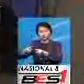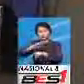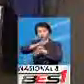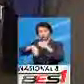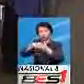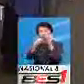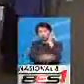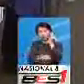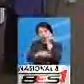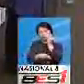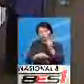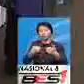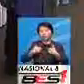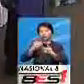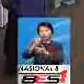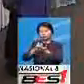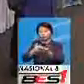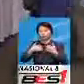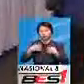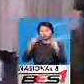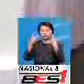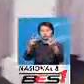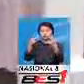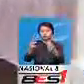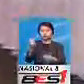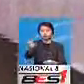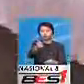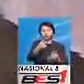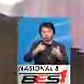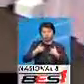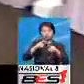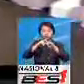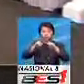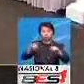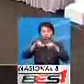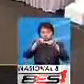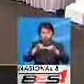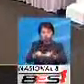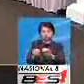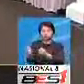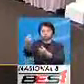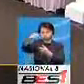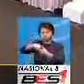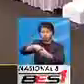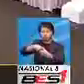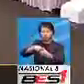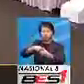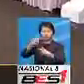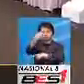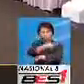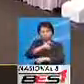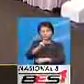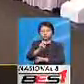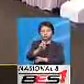seluruh negeri dan ada juga mereka yang mempunyai kedai mereka sendiri tetapi masih juga turut serta di Hari